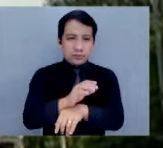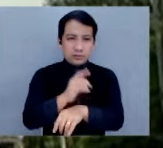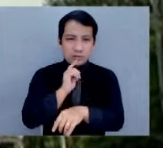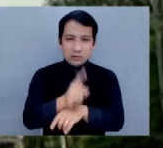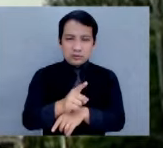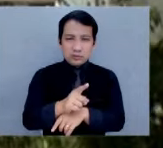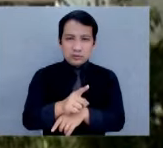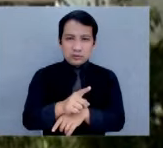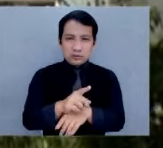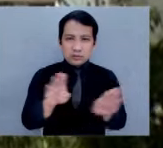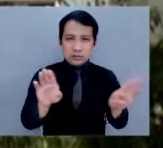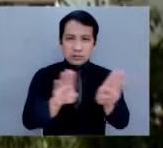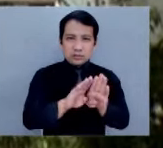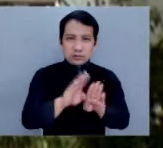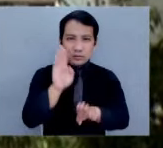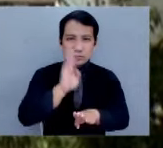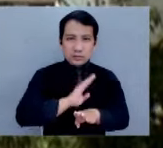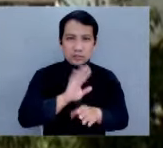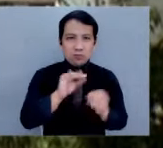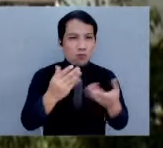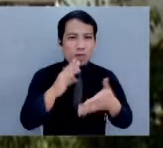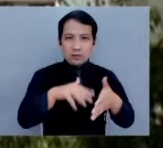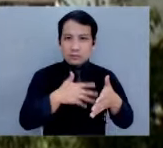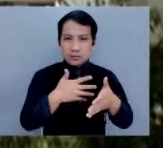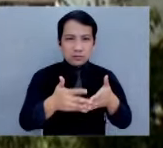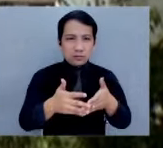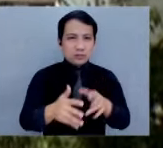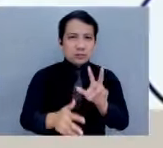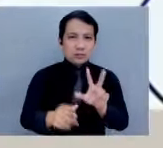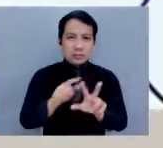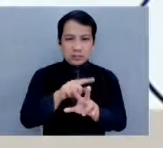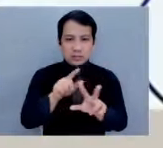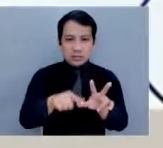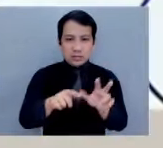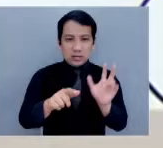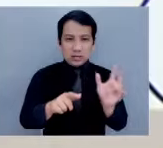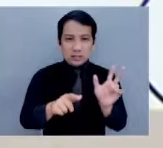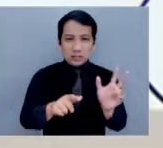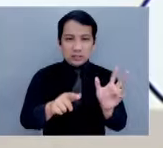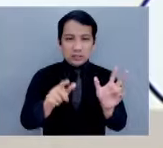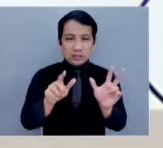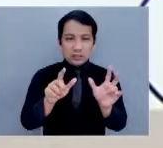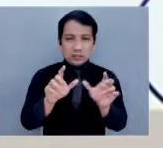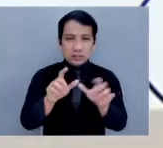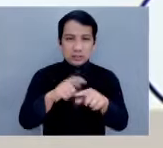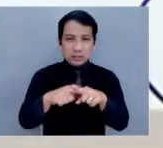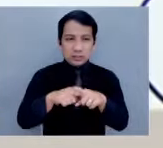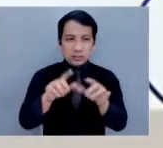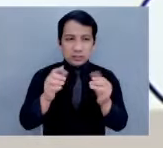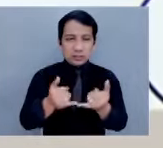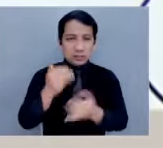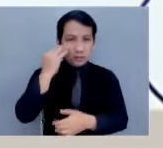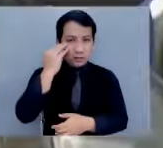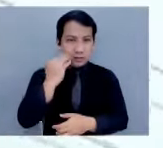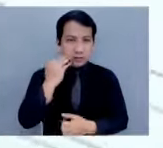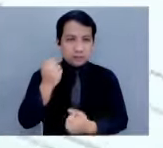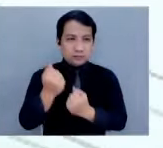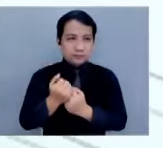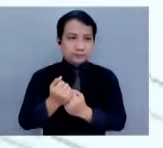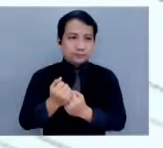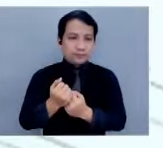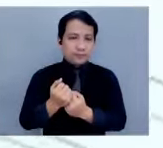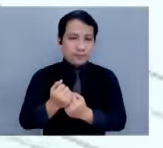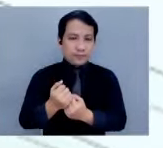ng wala sa schedule ng nasa TL planta ng kuryente sa kabila ng kakulangan ng supply at manipis na